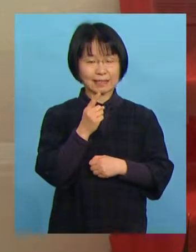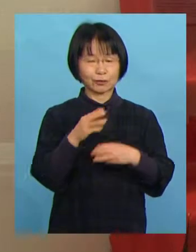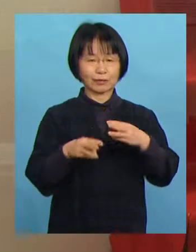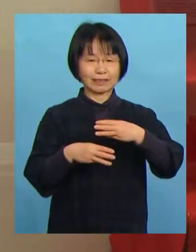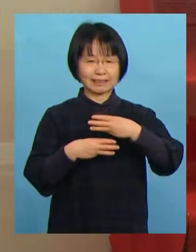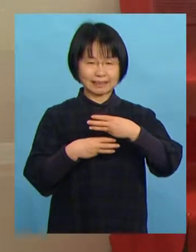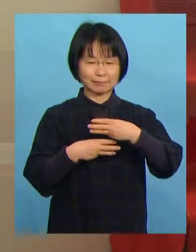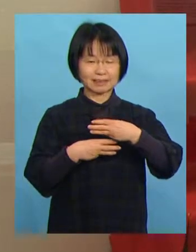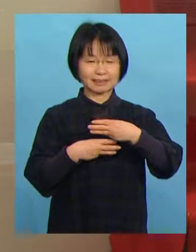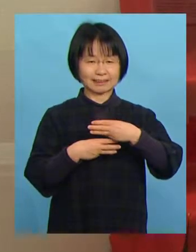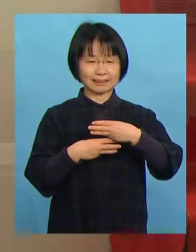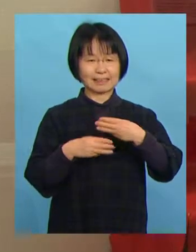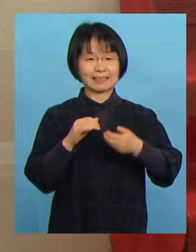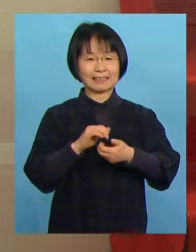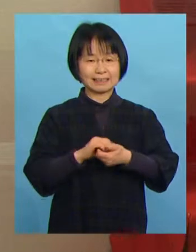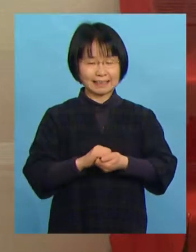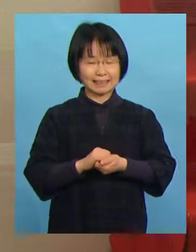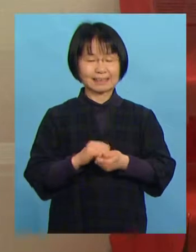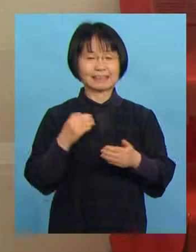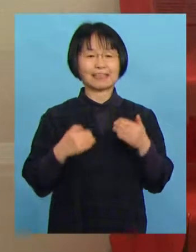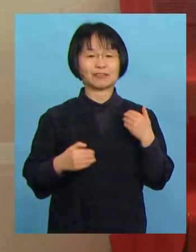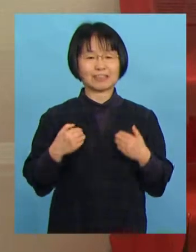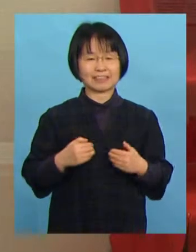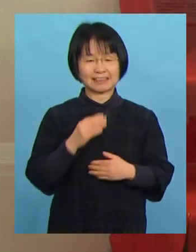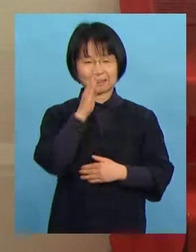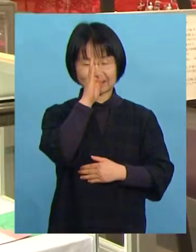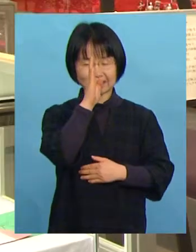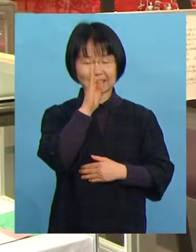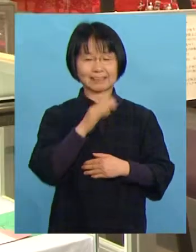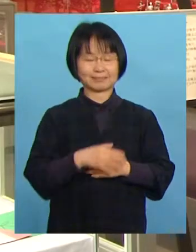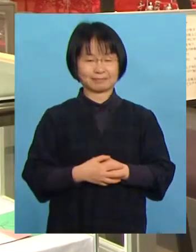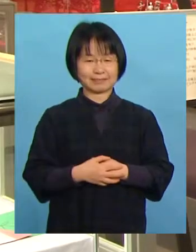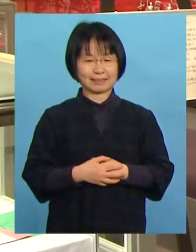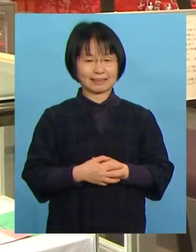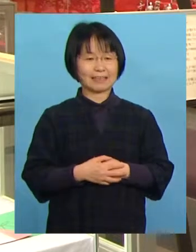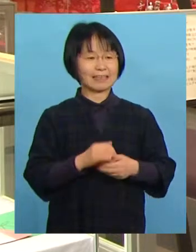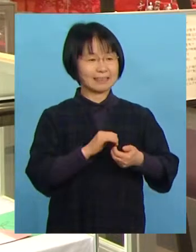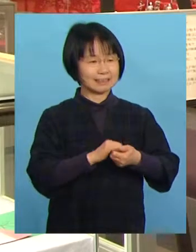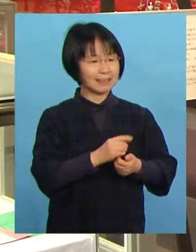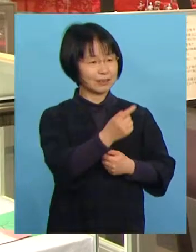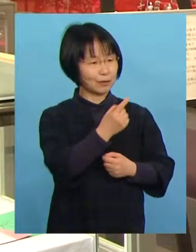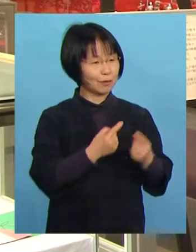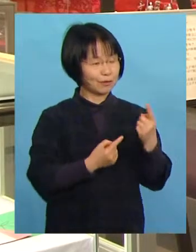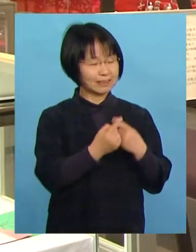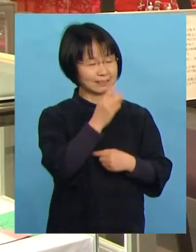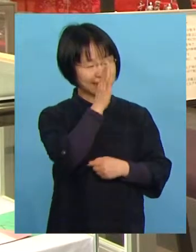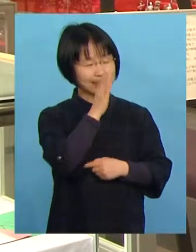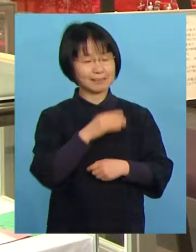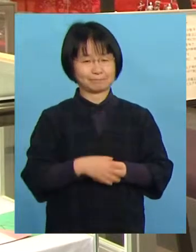祭りですので、ぜひこの機会にお楽しみください。 はい、ぜひお越しいただきたいと思